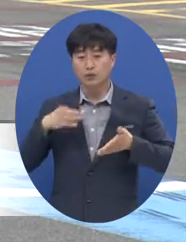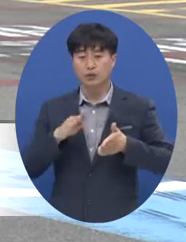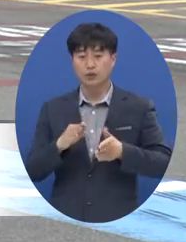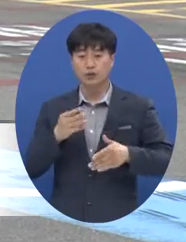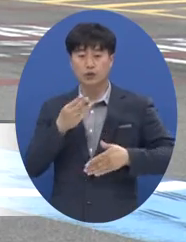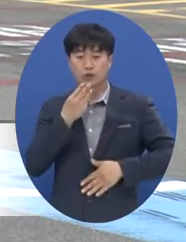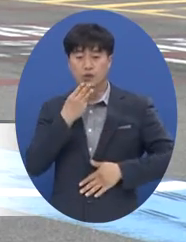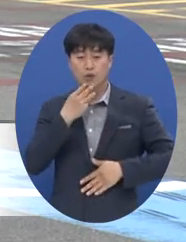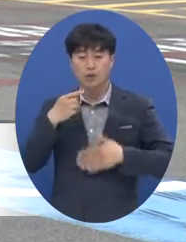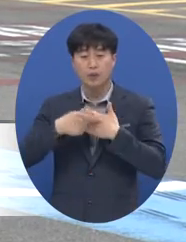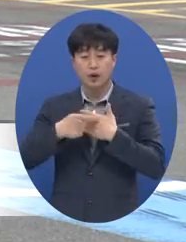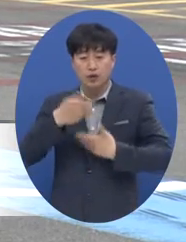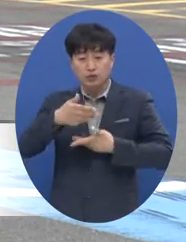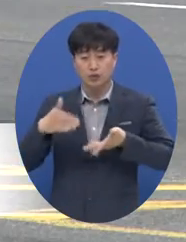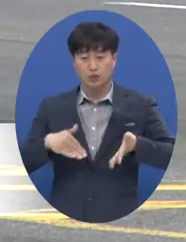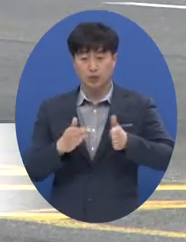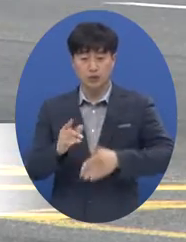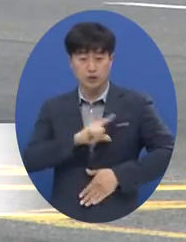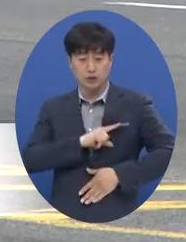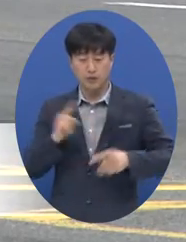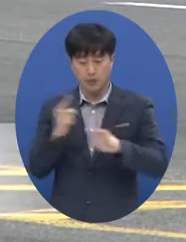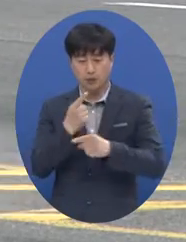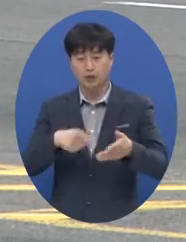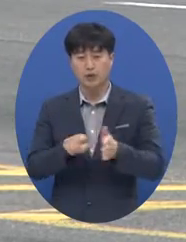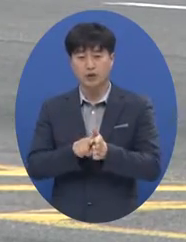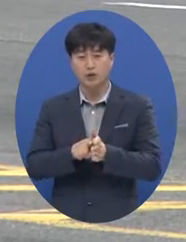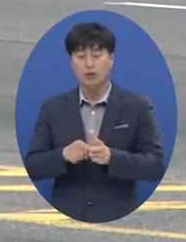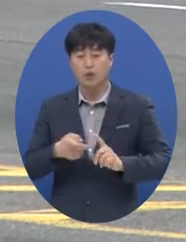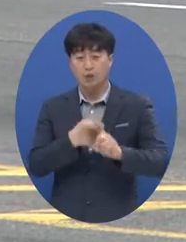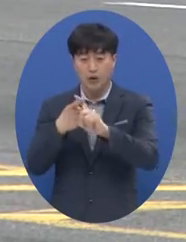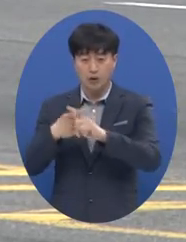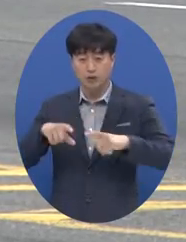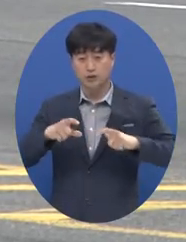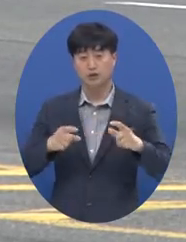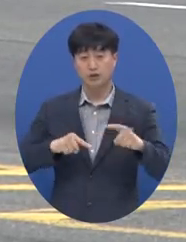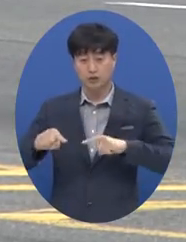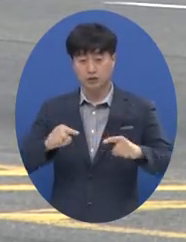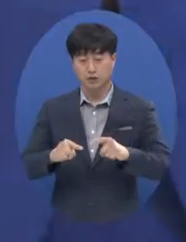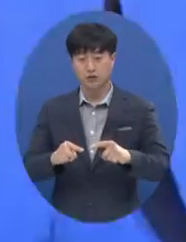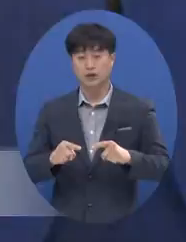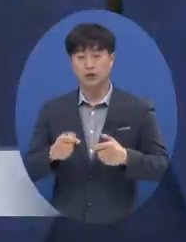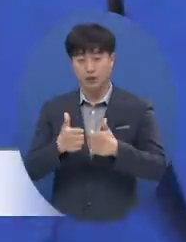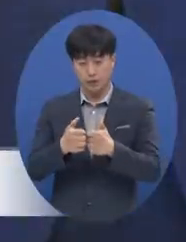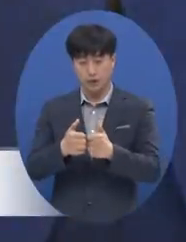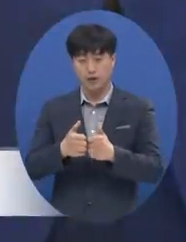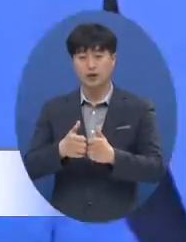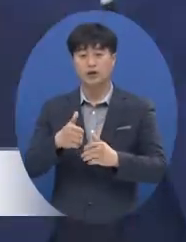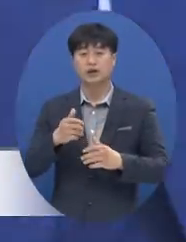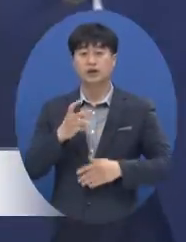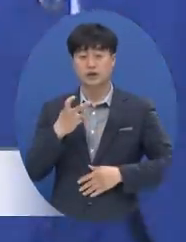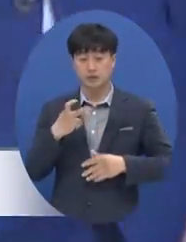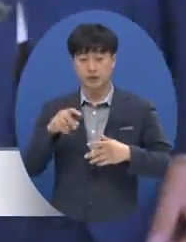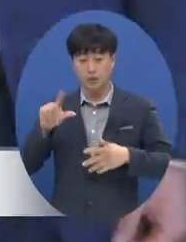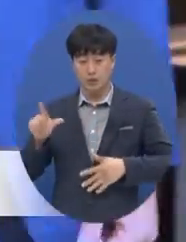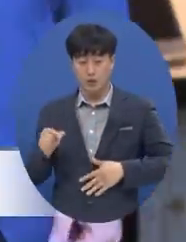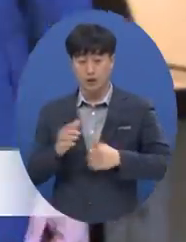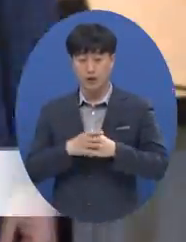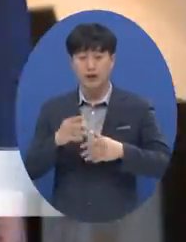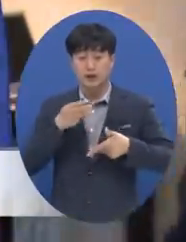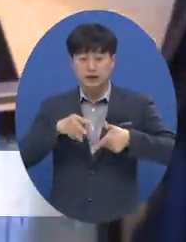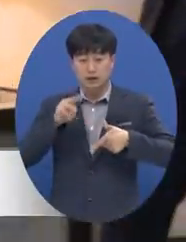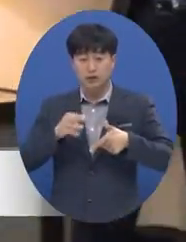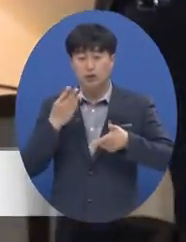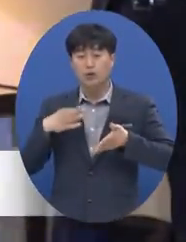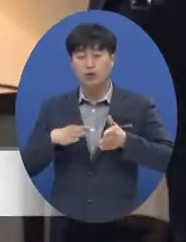고속도로의 명칭을 수도권 순환 고속도로로 바꾸기 위해 관련 지자체 설득에 돌입. 지난해 12월엔 인천시와